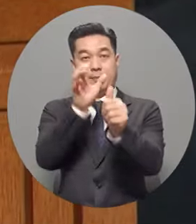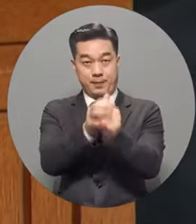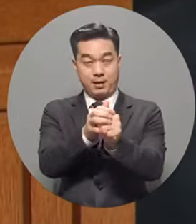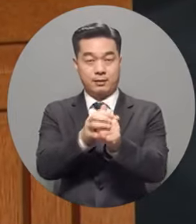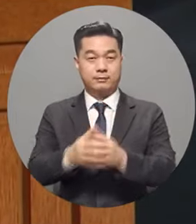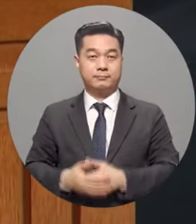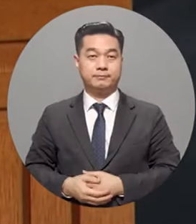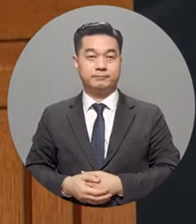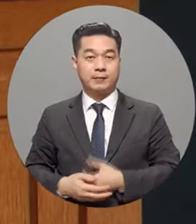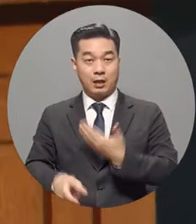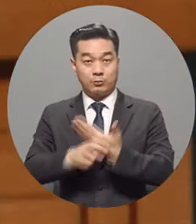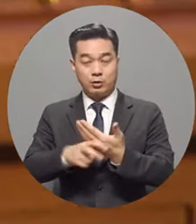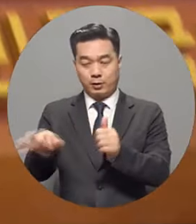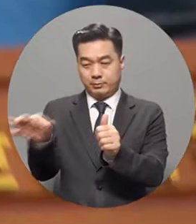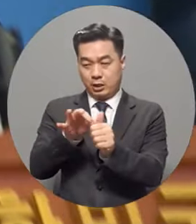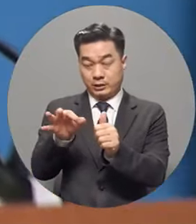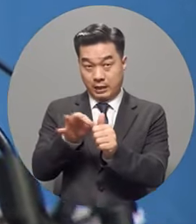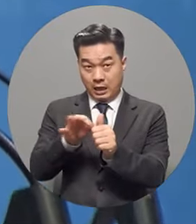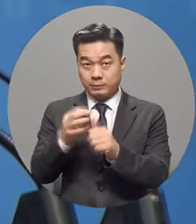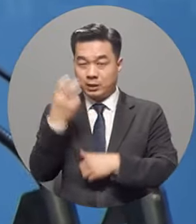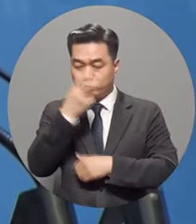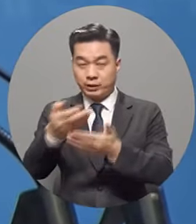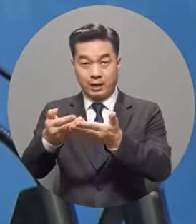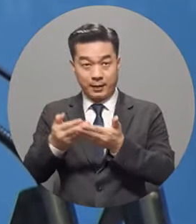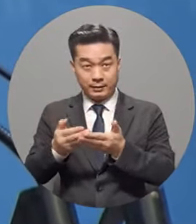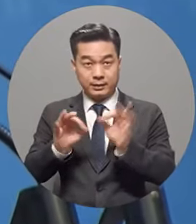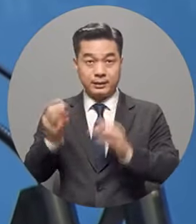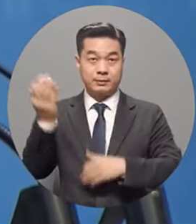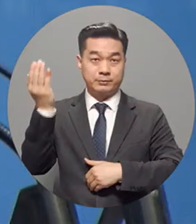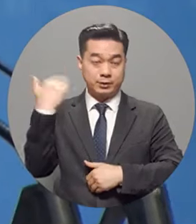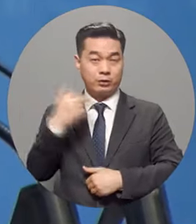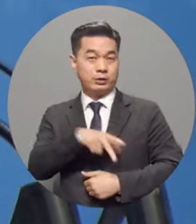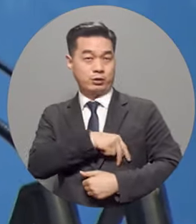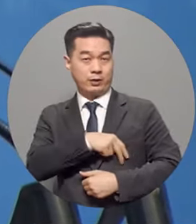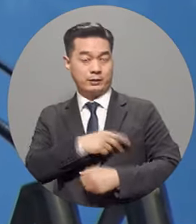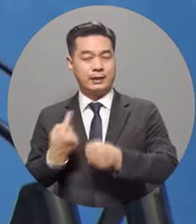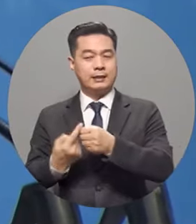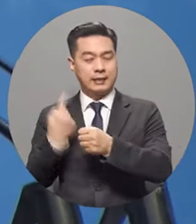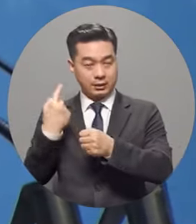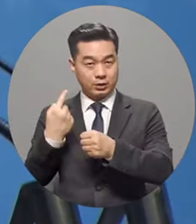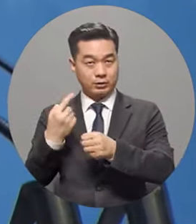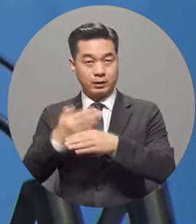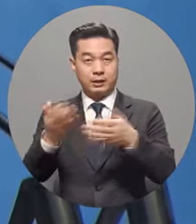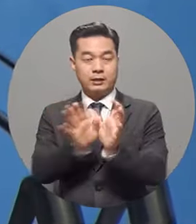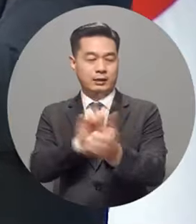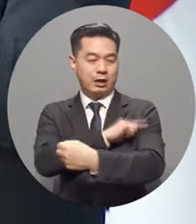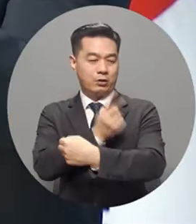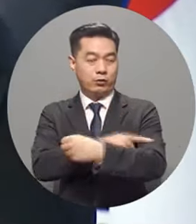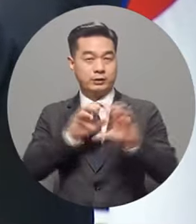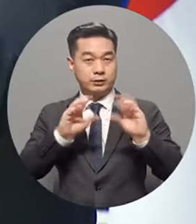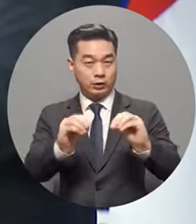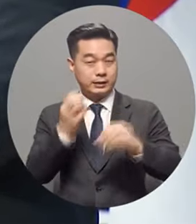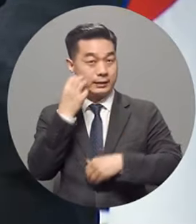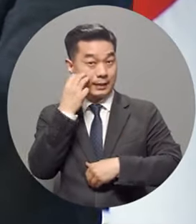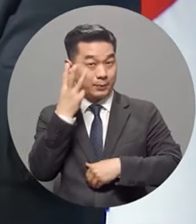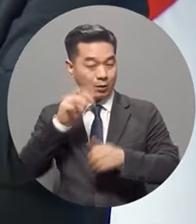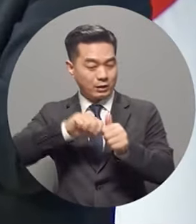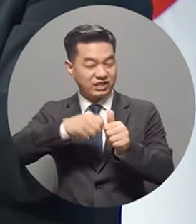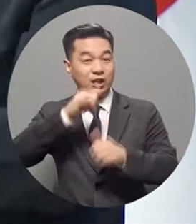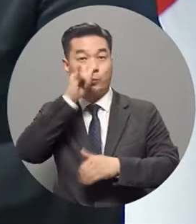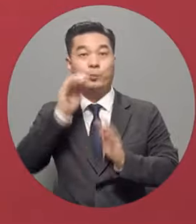불법 정치자금 수수 혐의로 수사를 받는 김 전 의원은 지난해 당원권 정지 3개월의 징계를 받기도